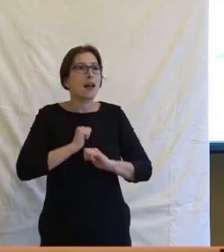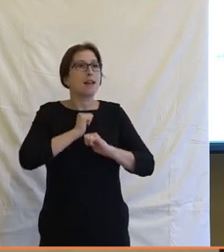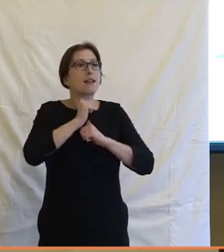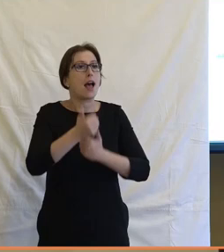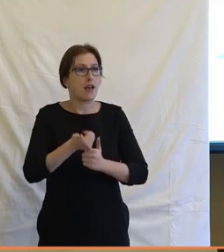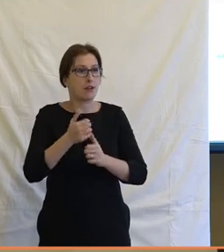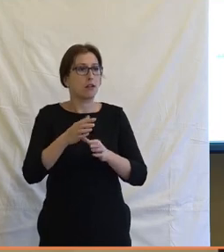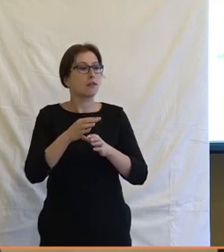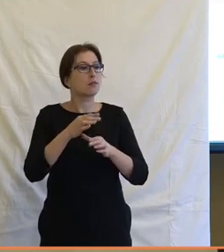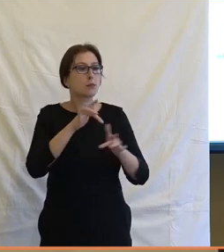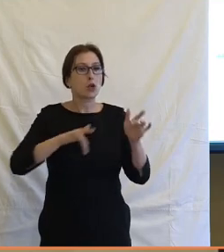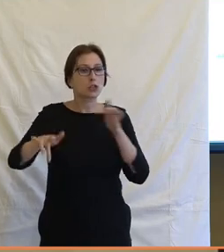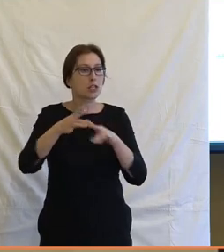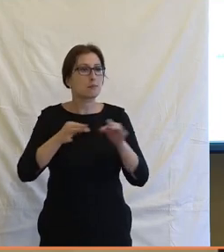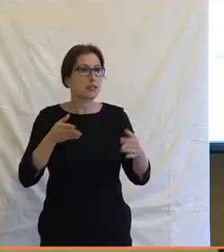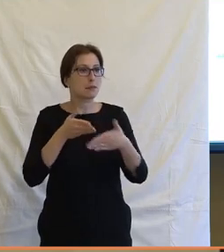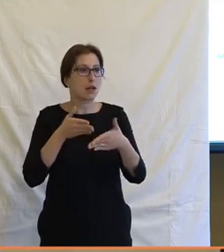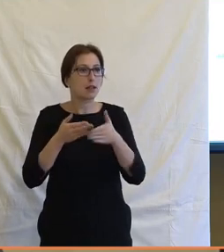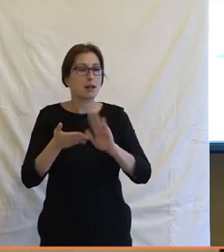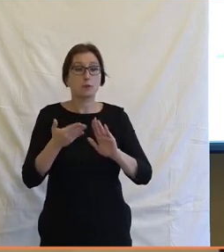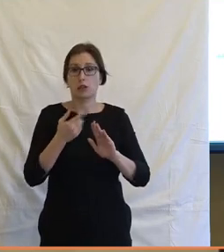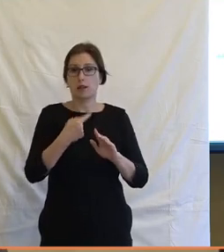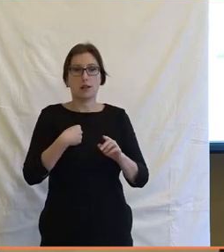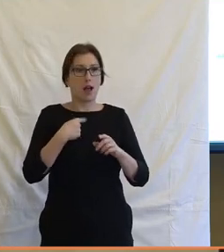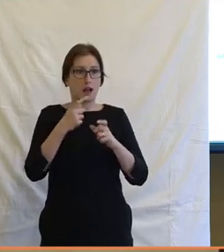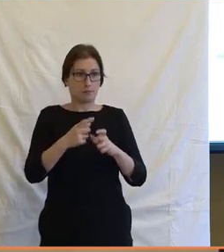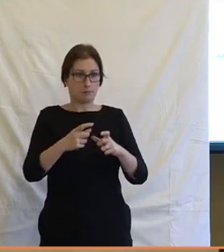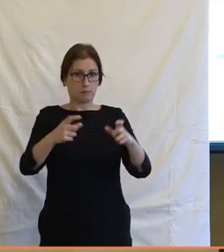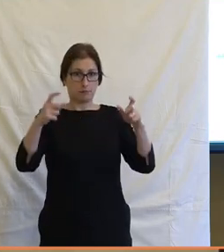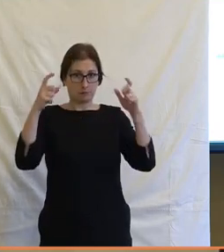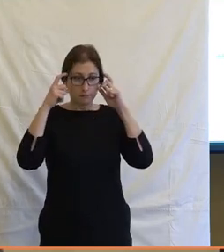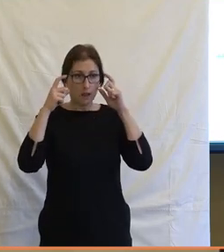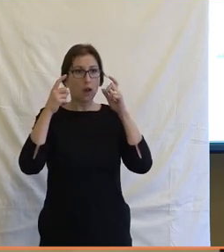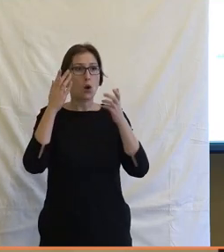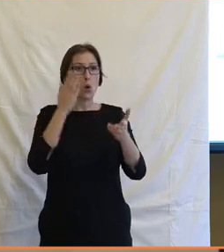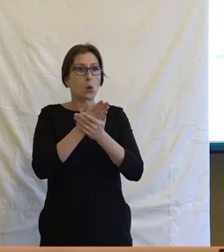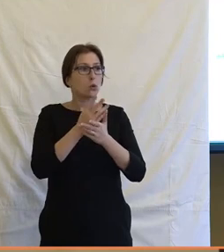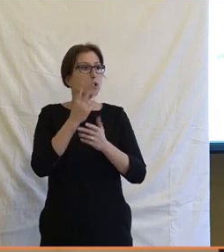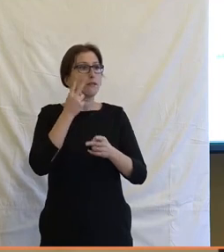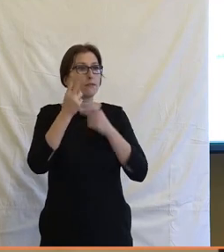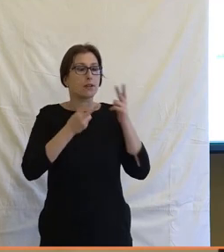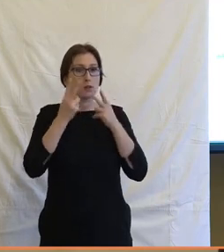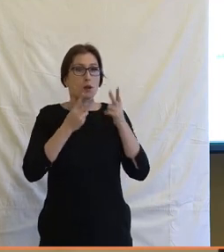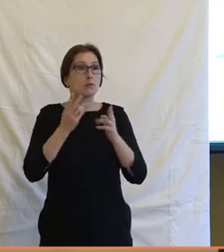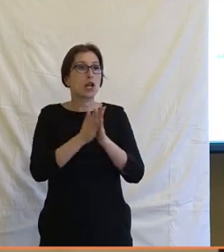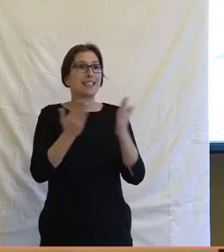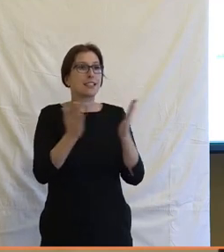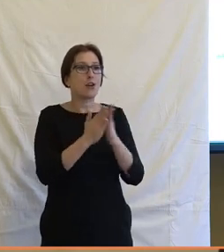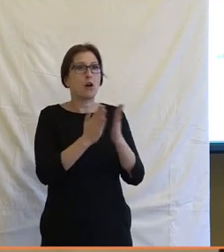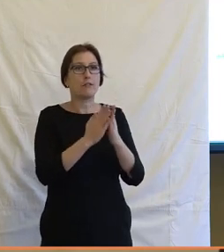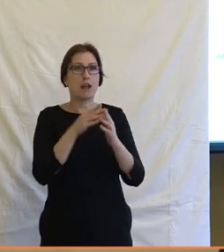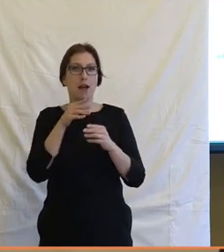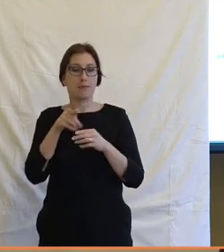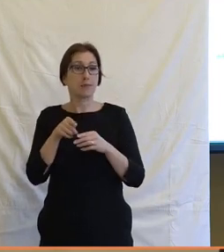bezbariérového prostředí, že vlastně můžu vlastně si takto udělat ať už tu knihovnu nebo cokoliv a můžu vlastně